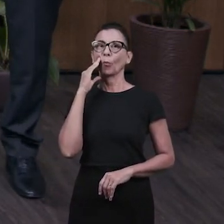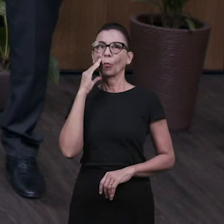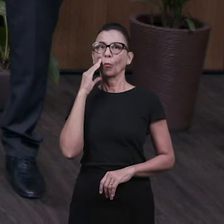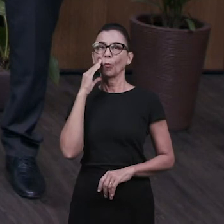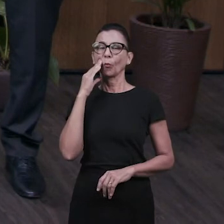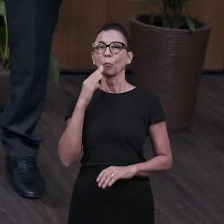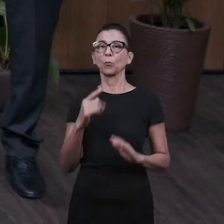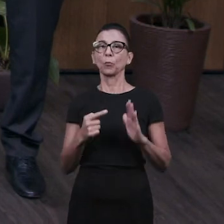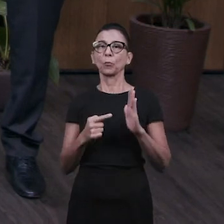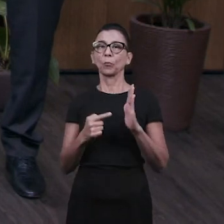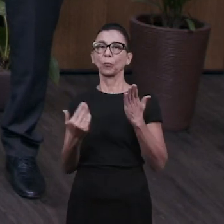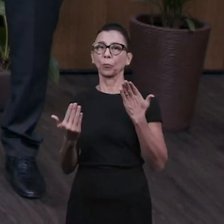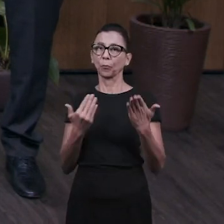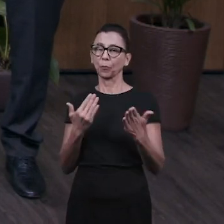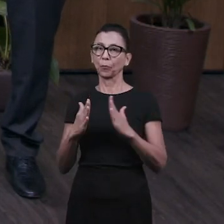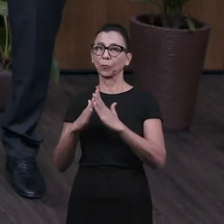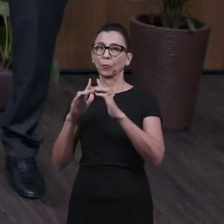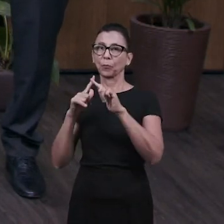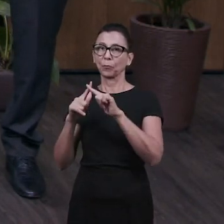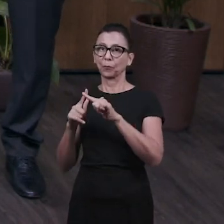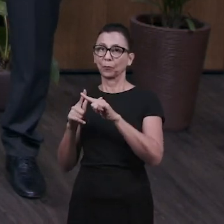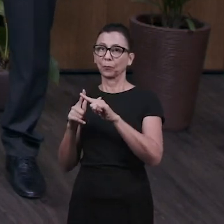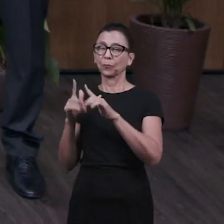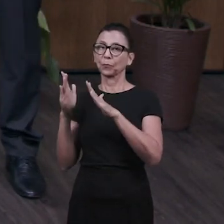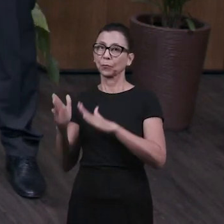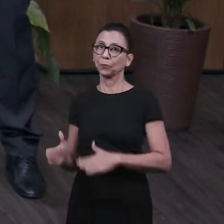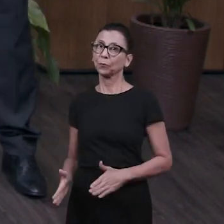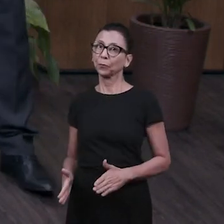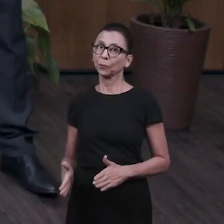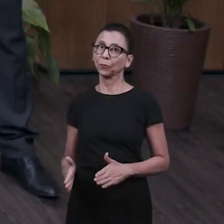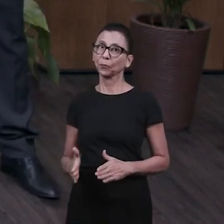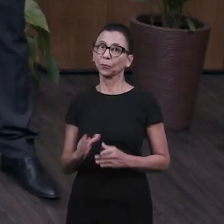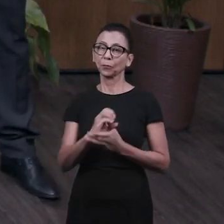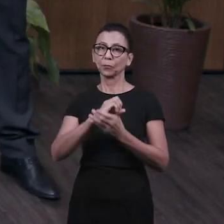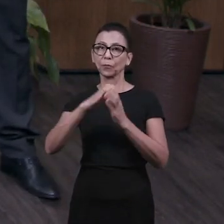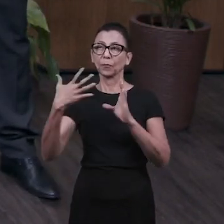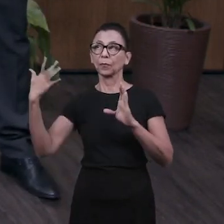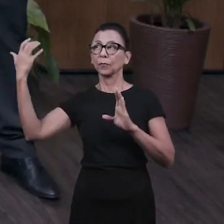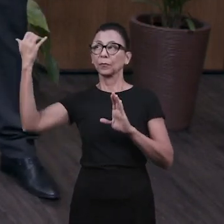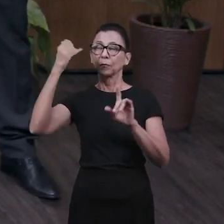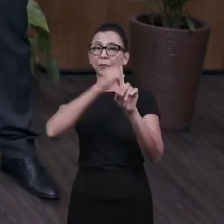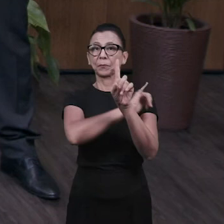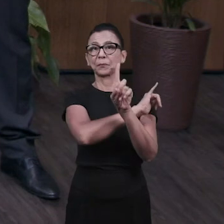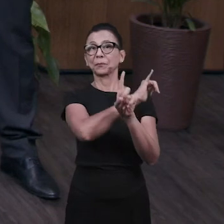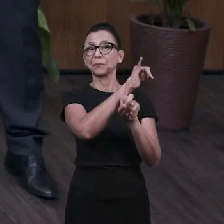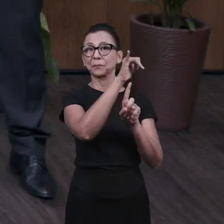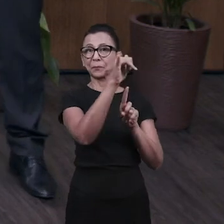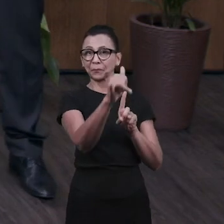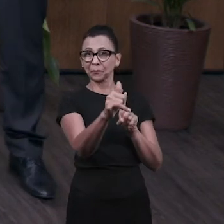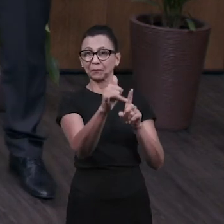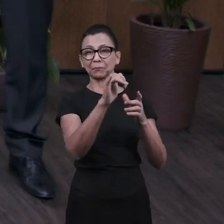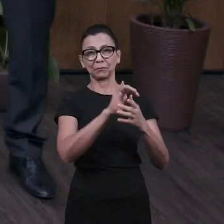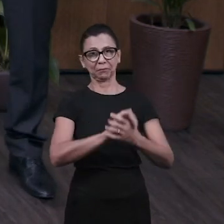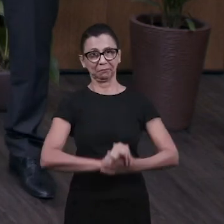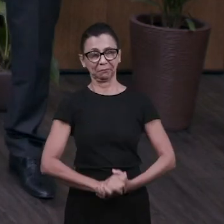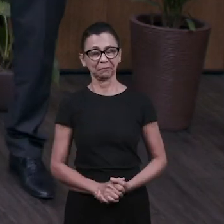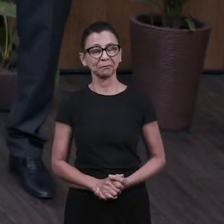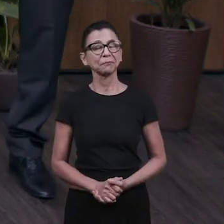dans son aspect prophétique, c'est-à-dire, indépendamment du fait que l'Église